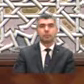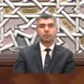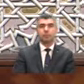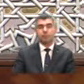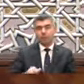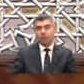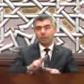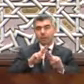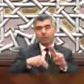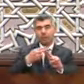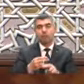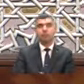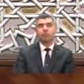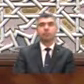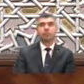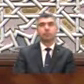السيد الوزير،